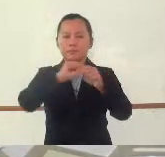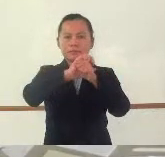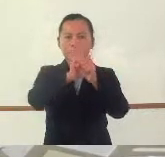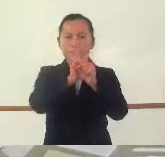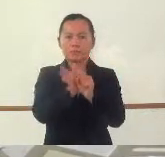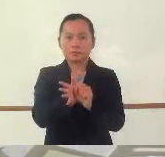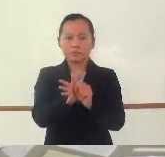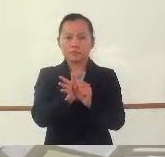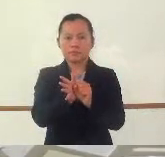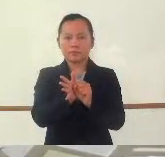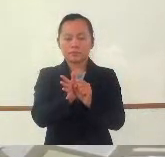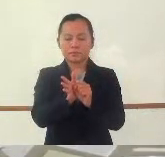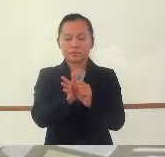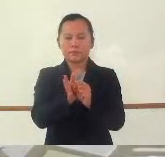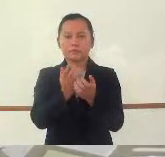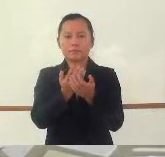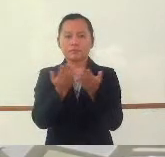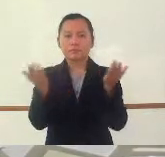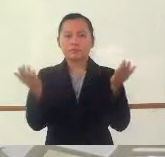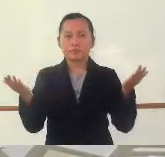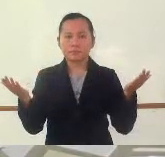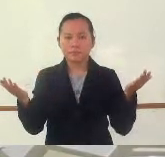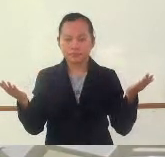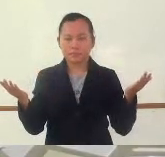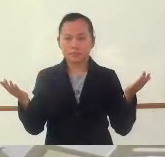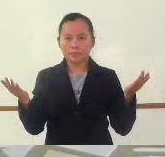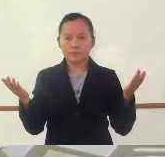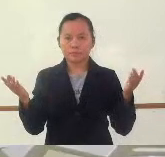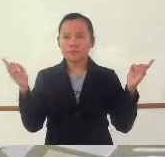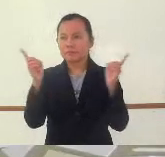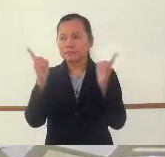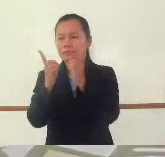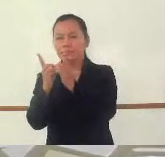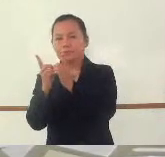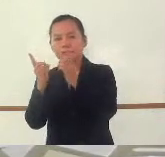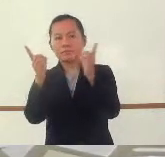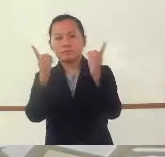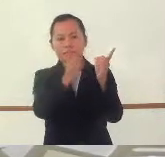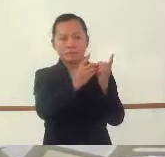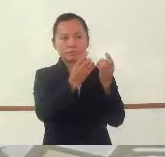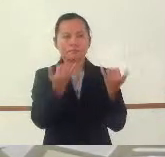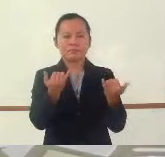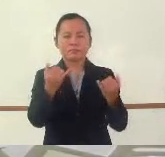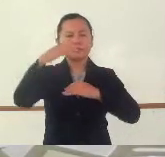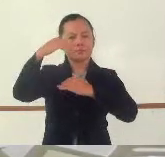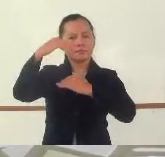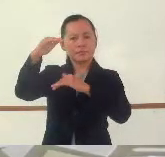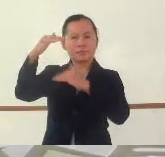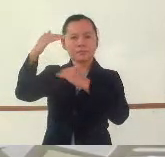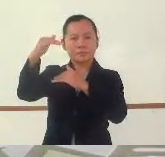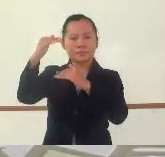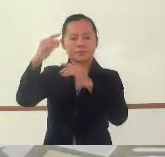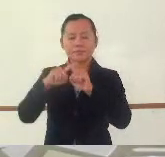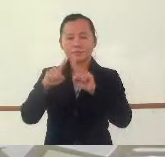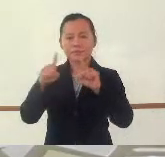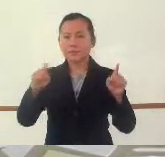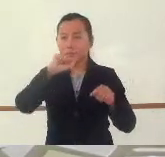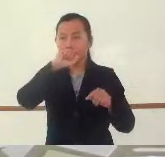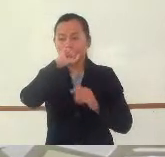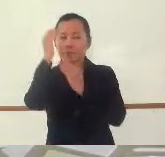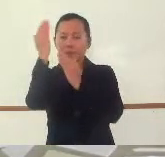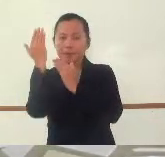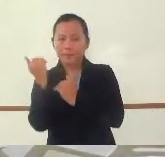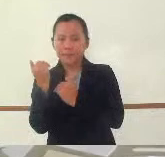pandemik ini, di mana kita pertemuan kita memang sangat terhad, tapi saya harap kita